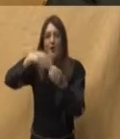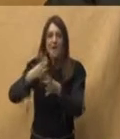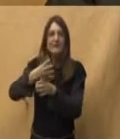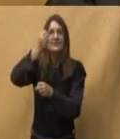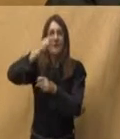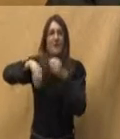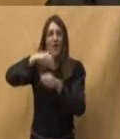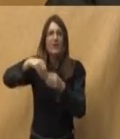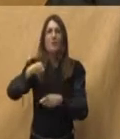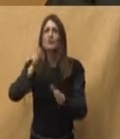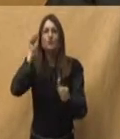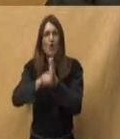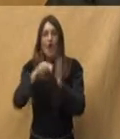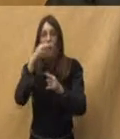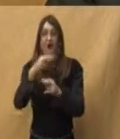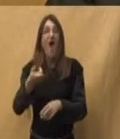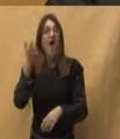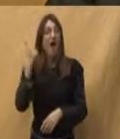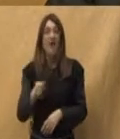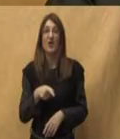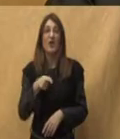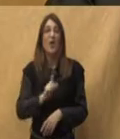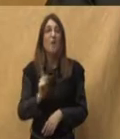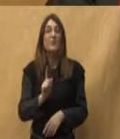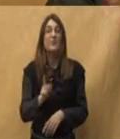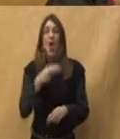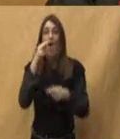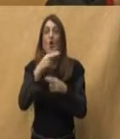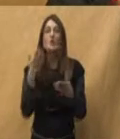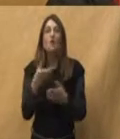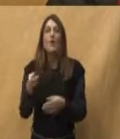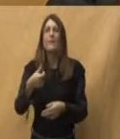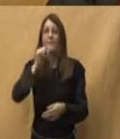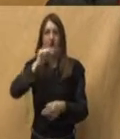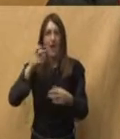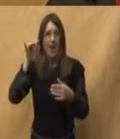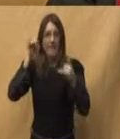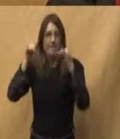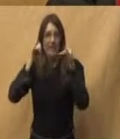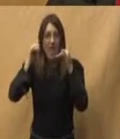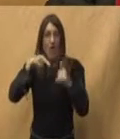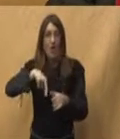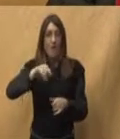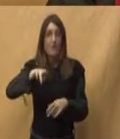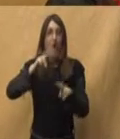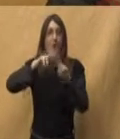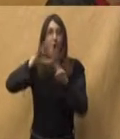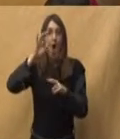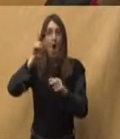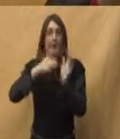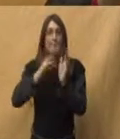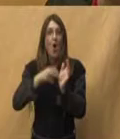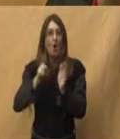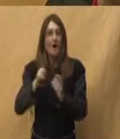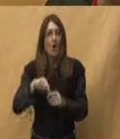strogo kontrolirano. Međutim, nije kontrolirano ono što je ključno. Recimo, oni piju mlijeko sa hormonima. Kod